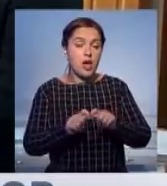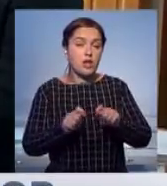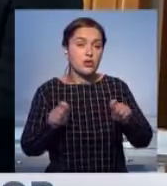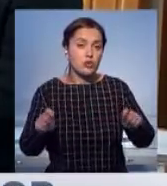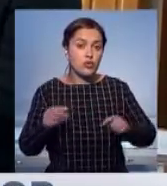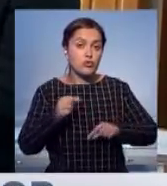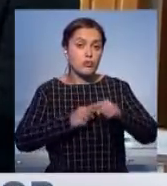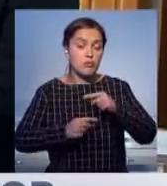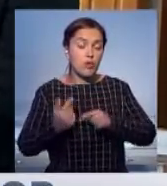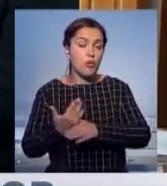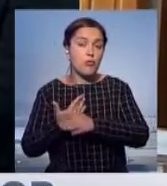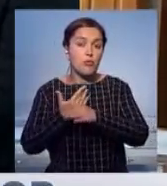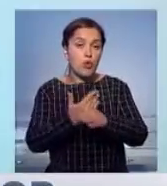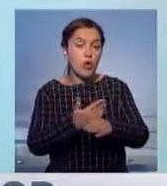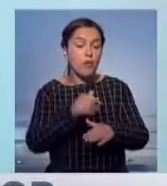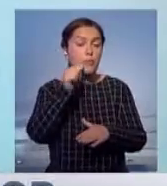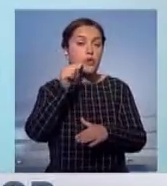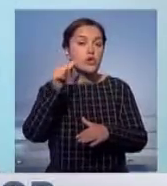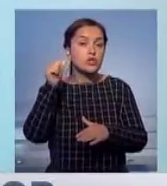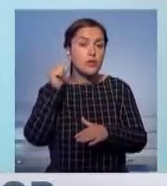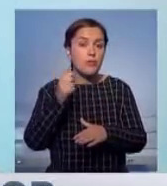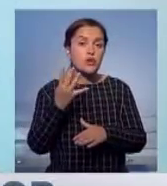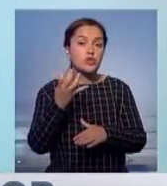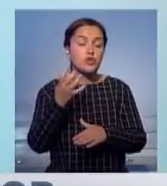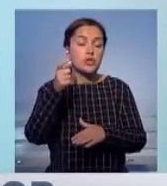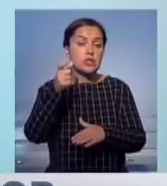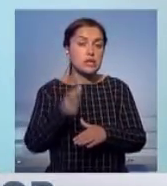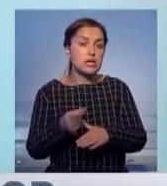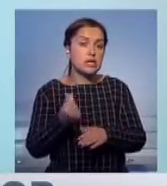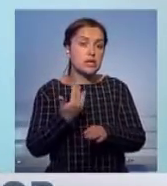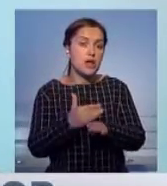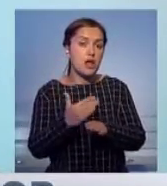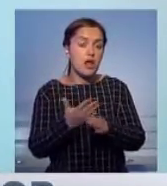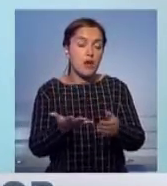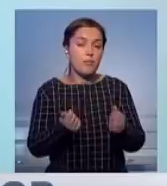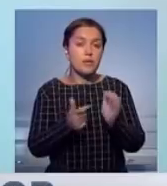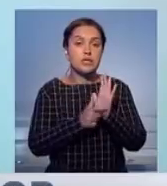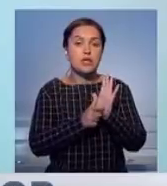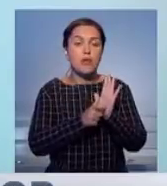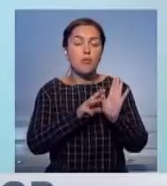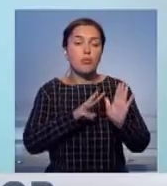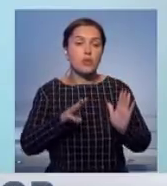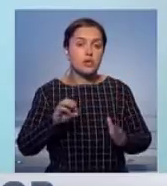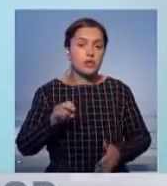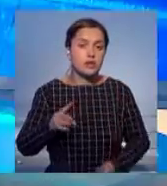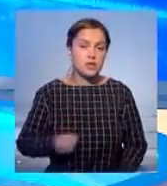прошлом году в области больше 400 человек получили микрокредиты на общую сумму 700 миллионов тенге.